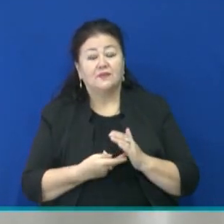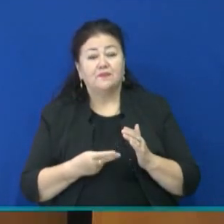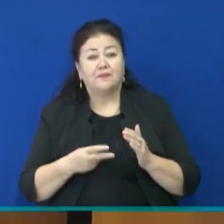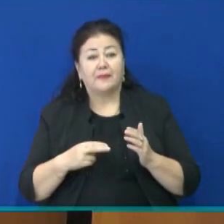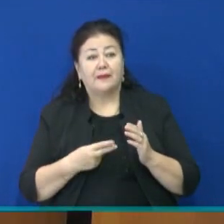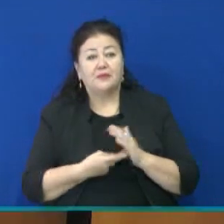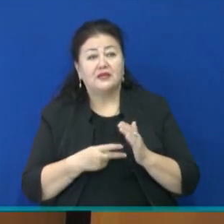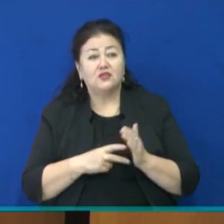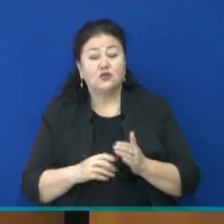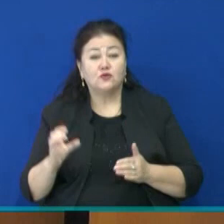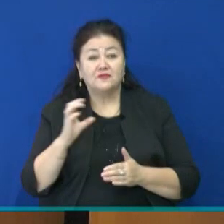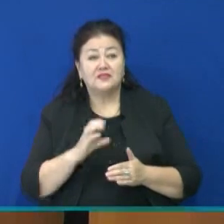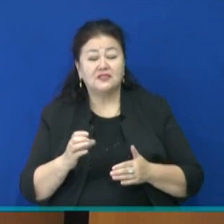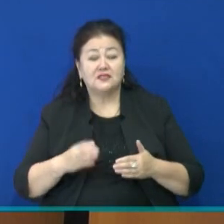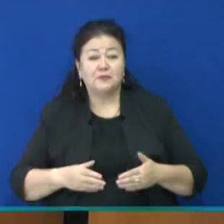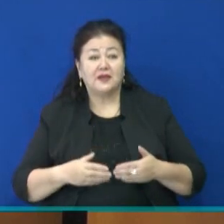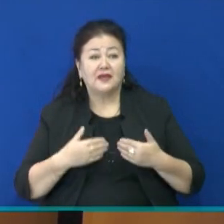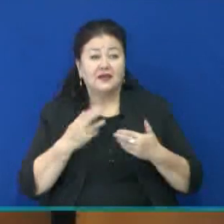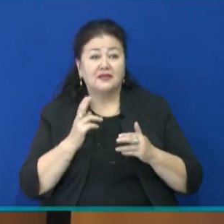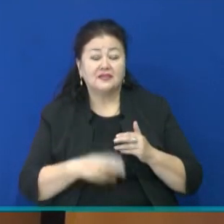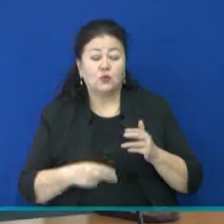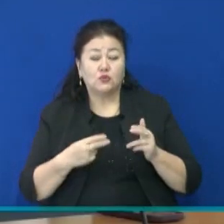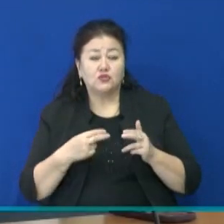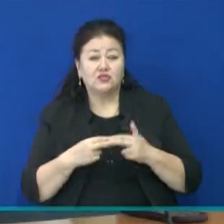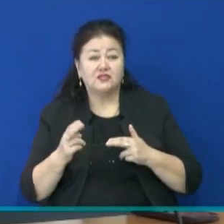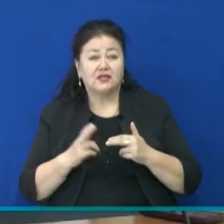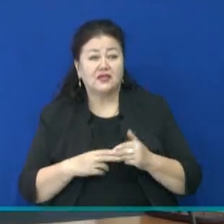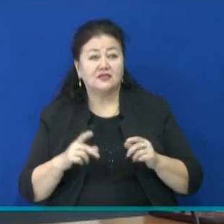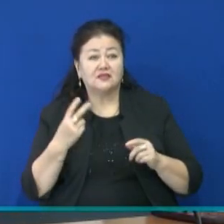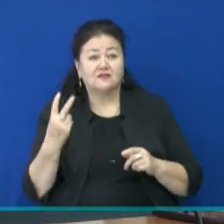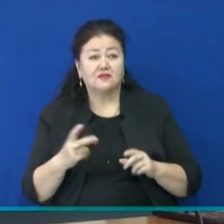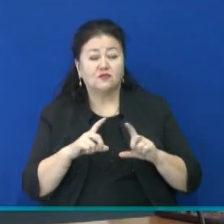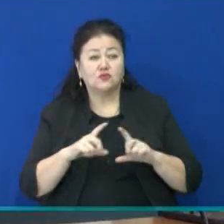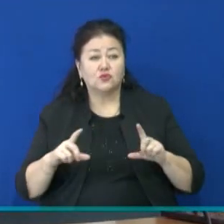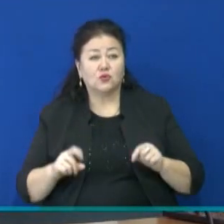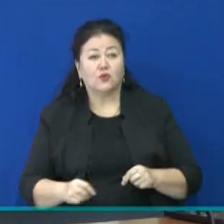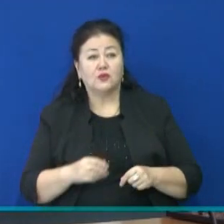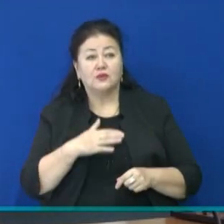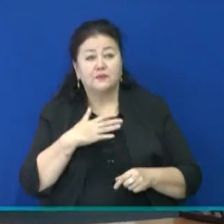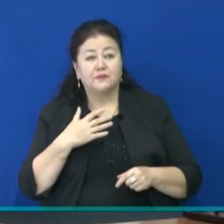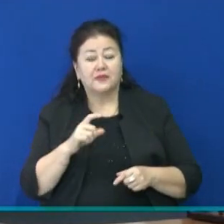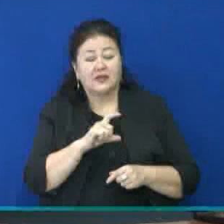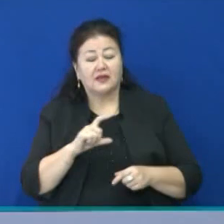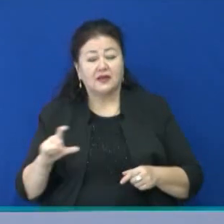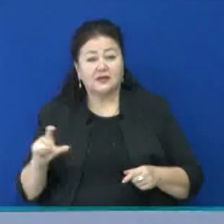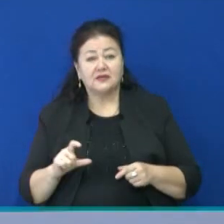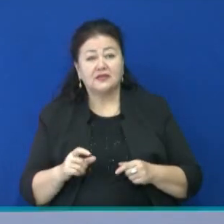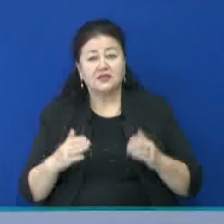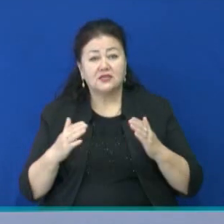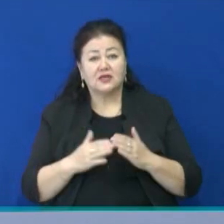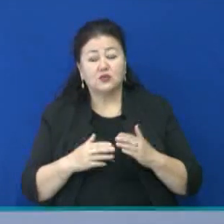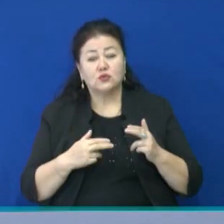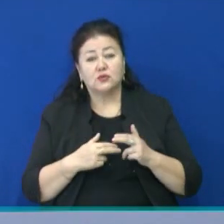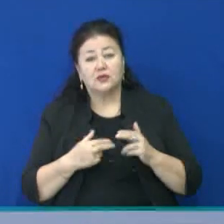этого года. В настоящее время в городе строится 48 многоэтажных жилых домов, 20 из которых строятся по государственной